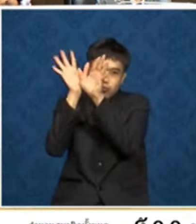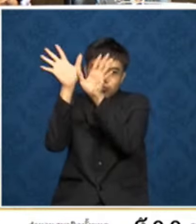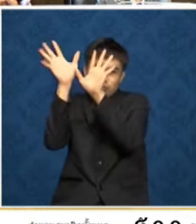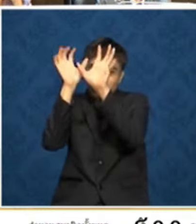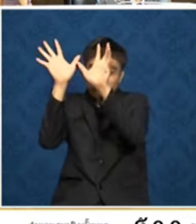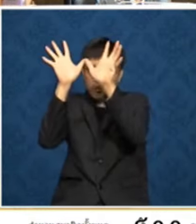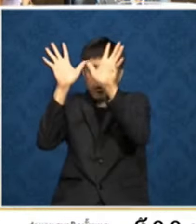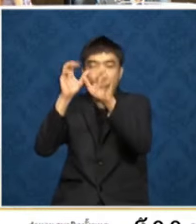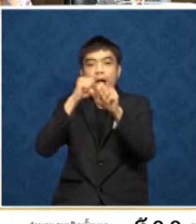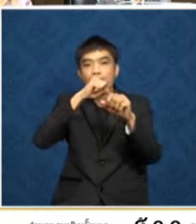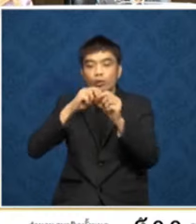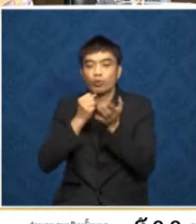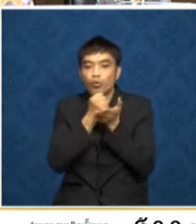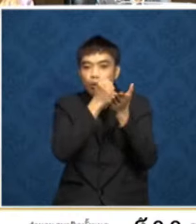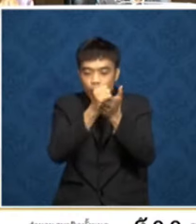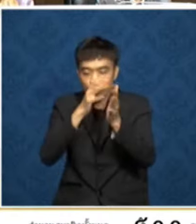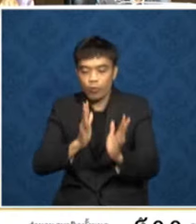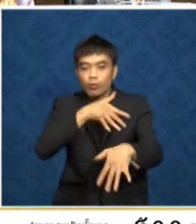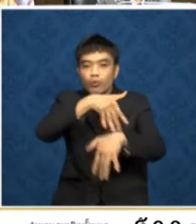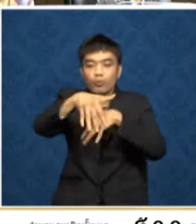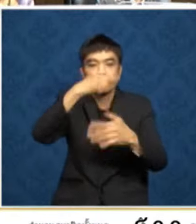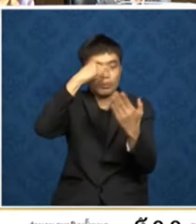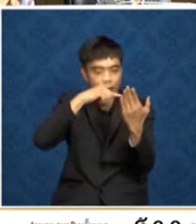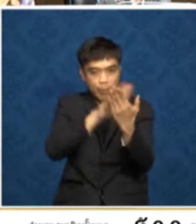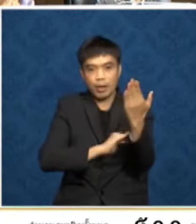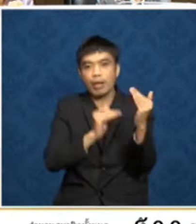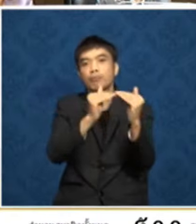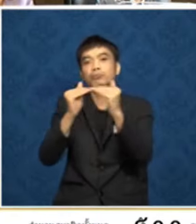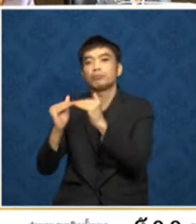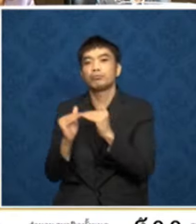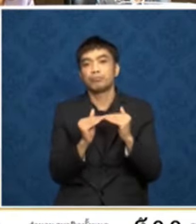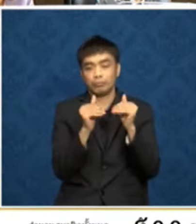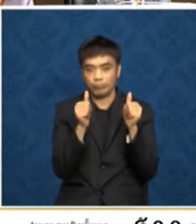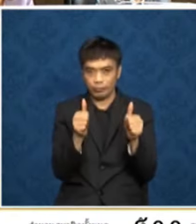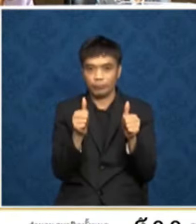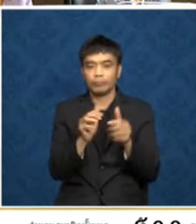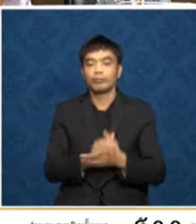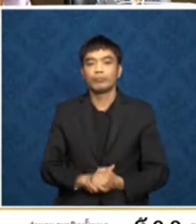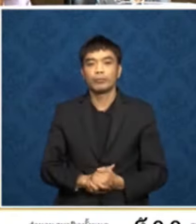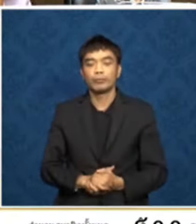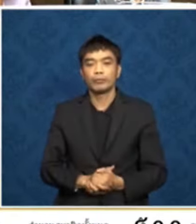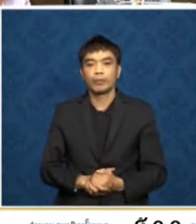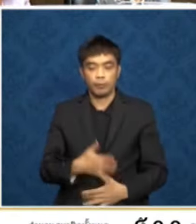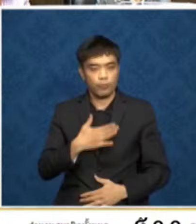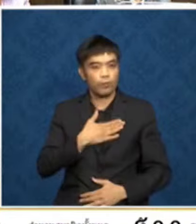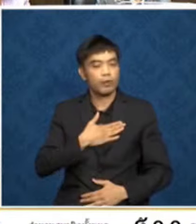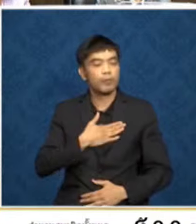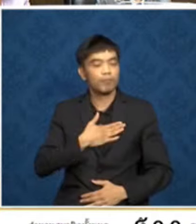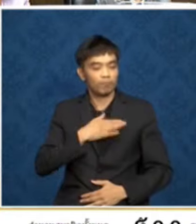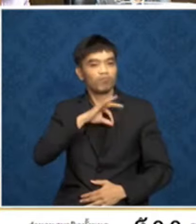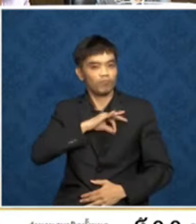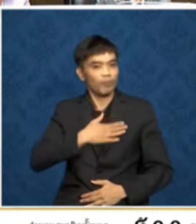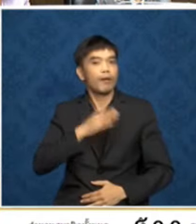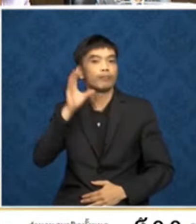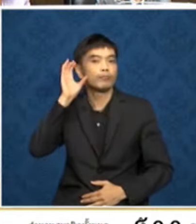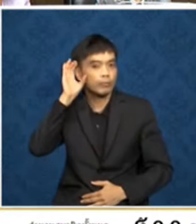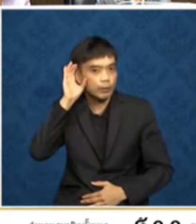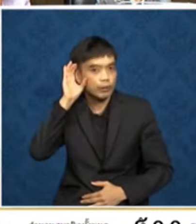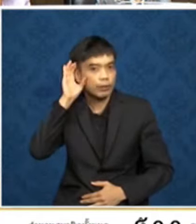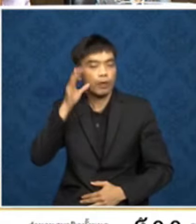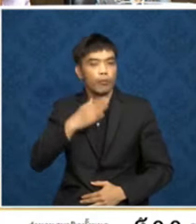ทุกคนในประเทศไทยอย่างเท่าเทียมวันนี้ดิฉันเชื่อเหลือเกินค่ะว่าทุกคน